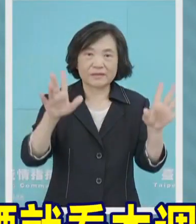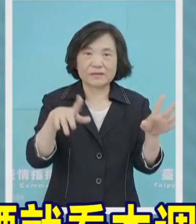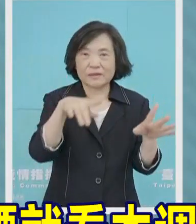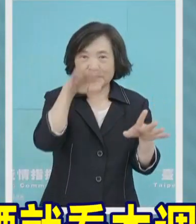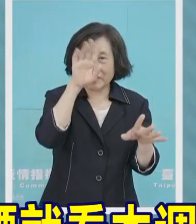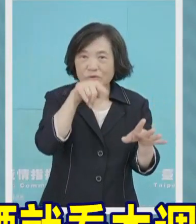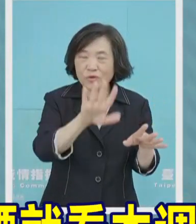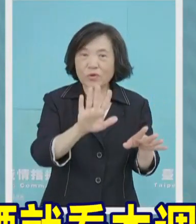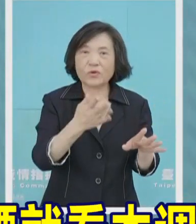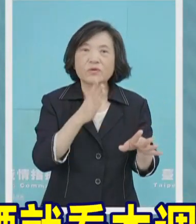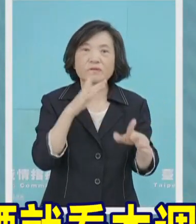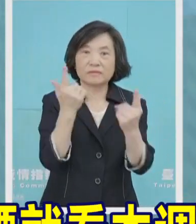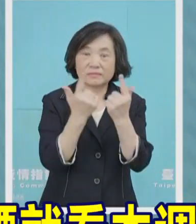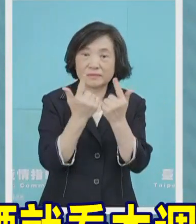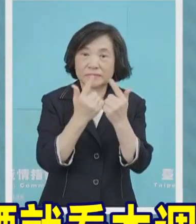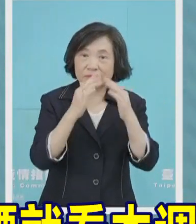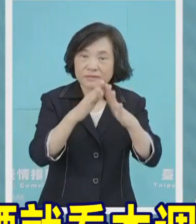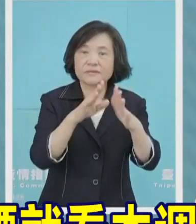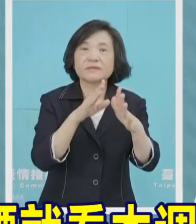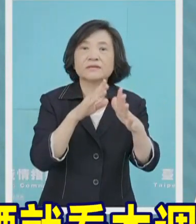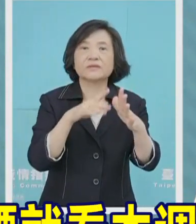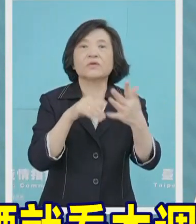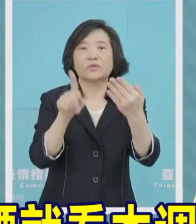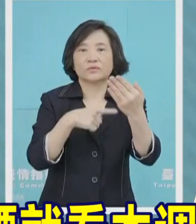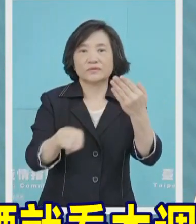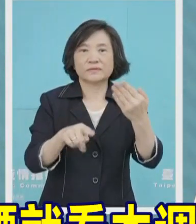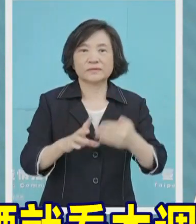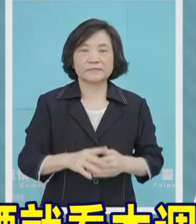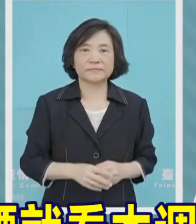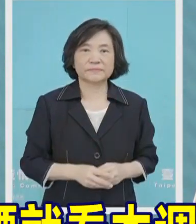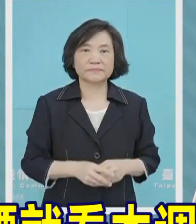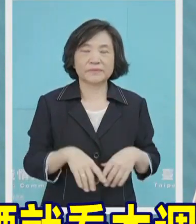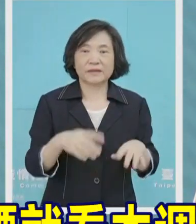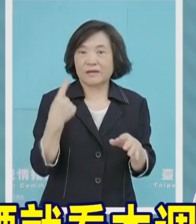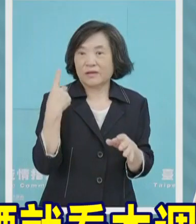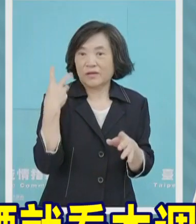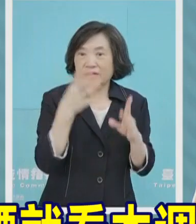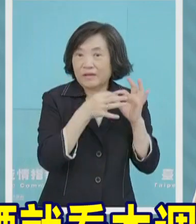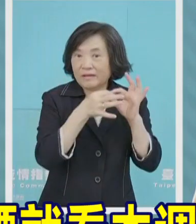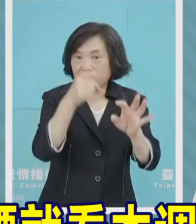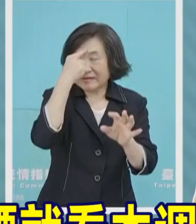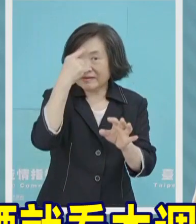确诊本土案例啊，台北市是九个，那么连续四天以上哈，